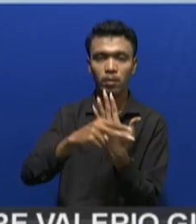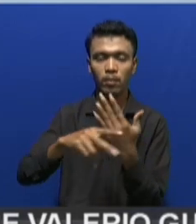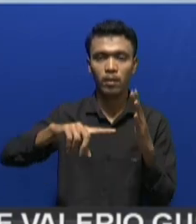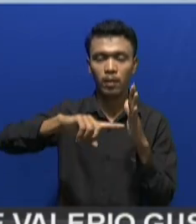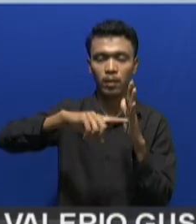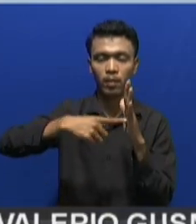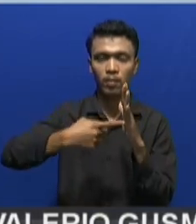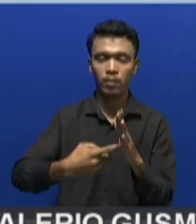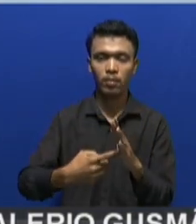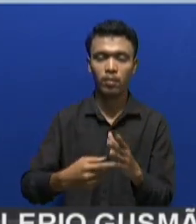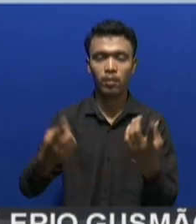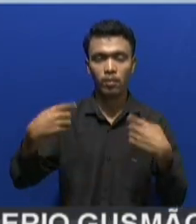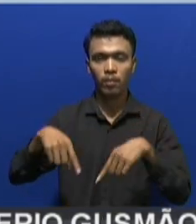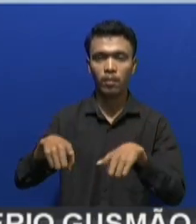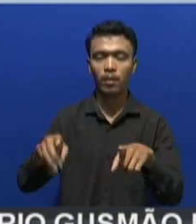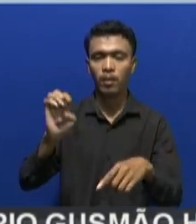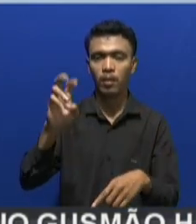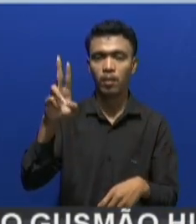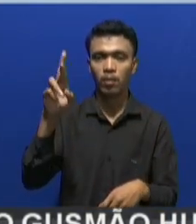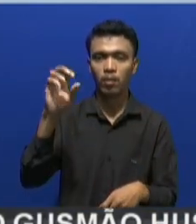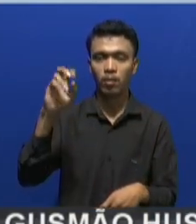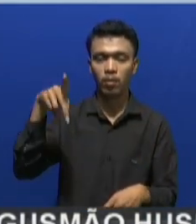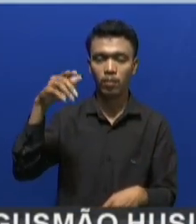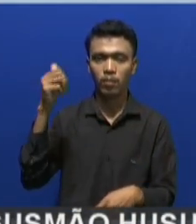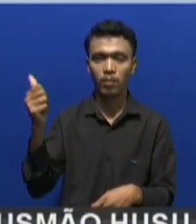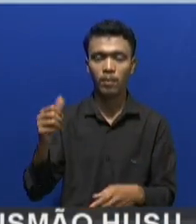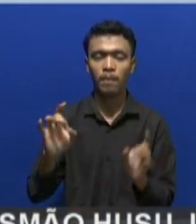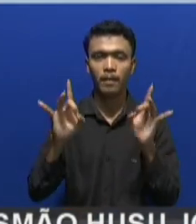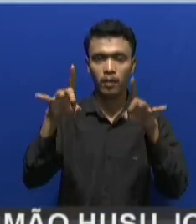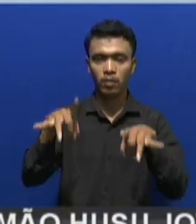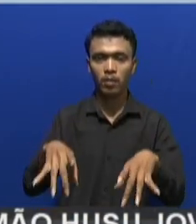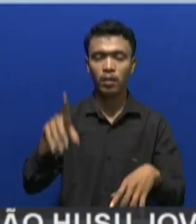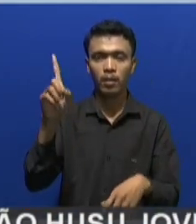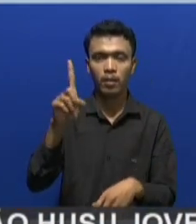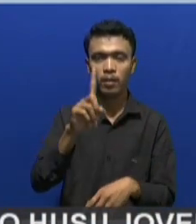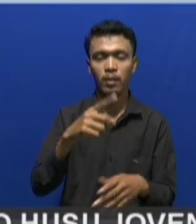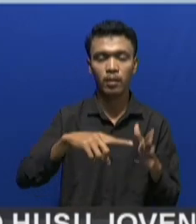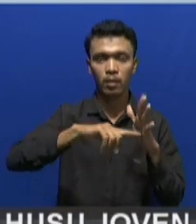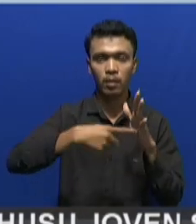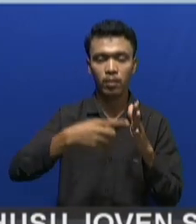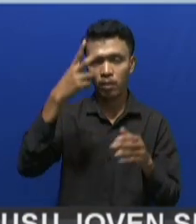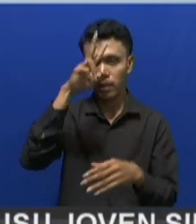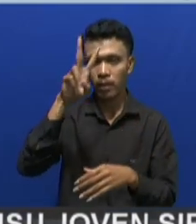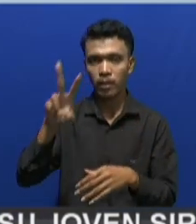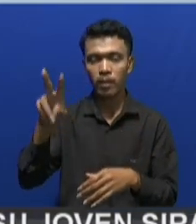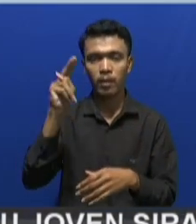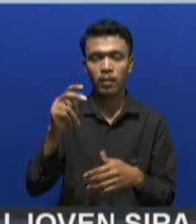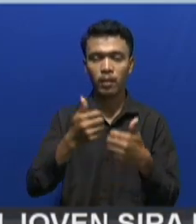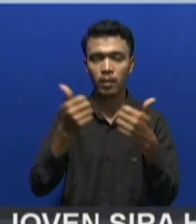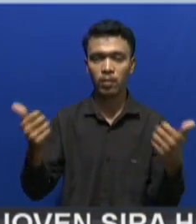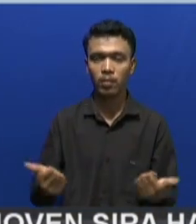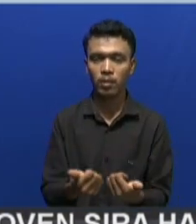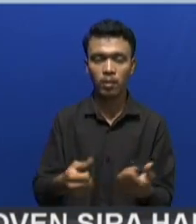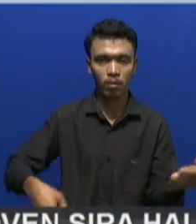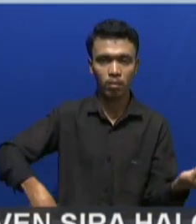Malaysia, baia Europa, Australia, ida-ida kahu hari ini asosiasaun atu